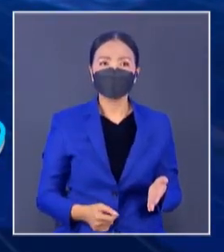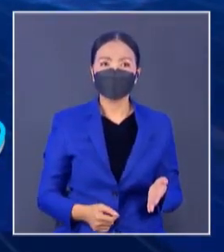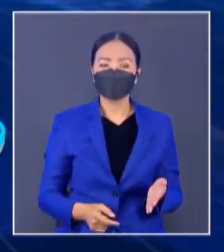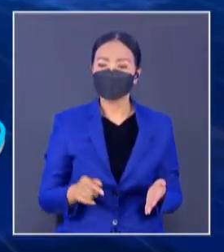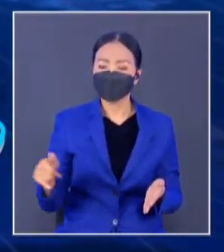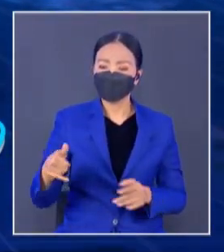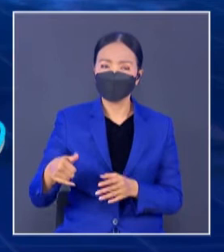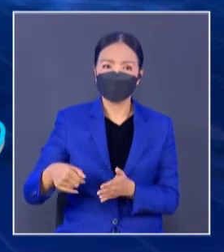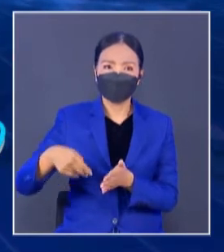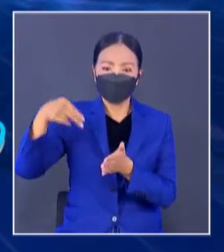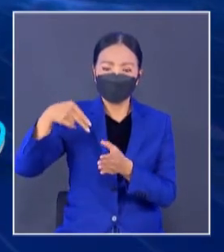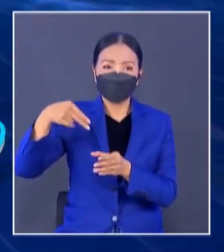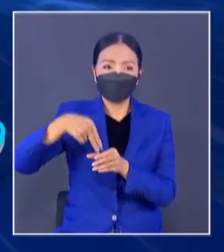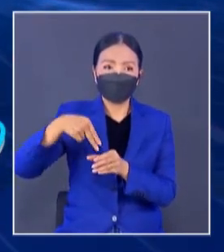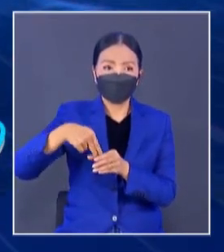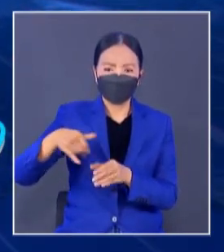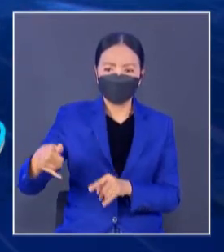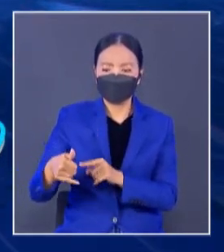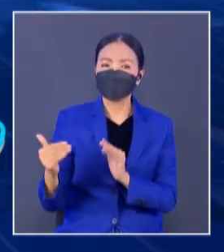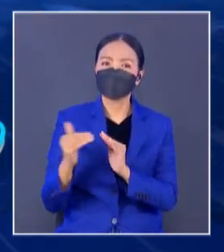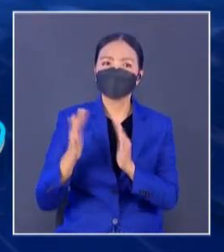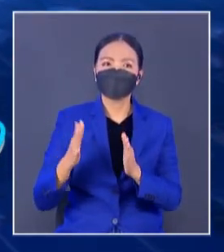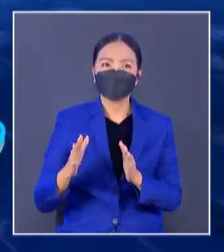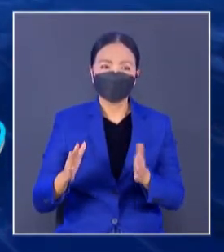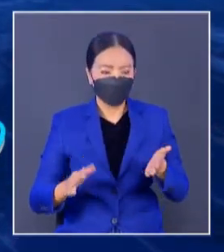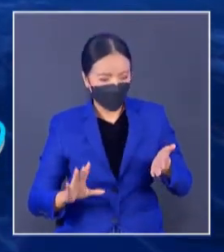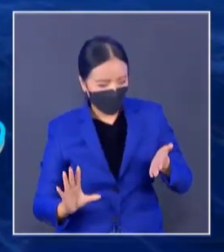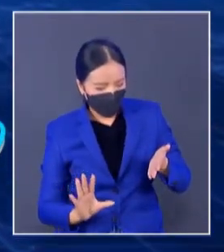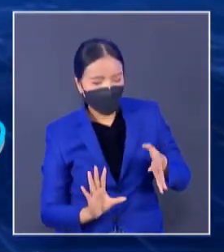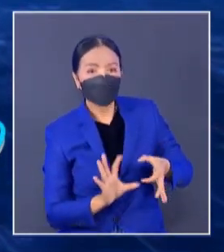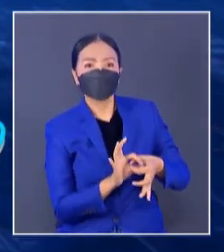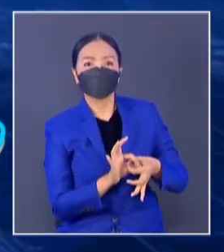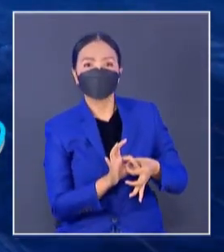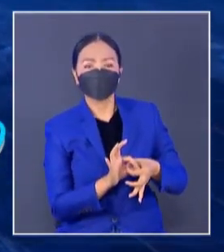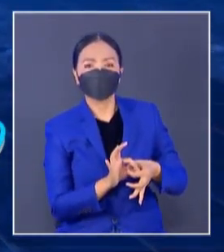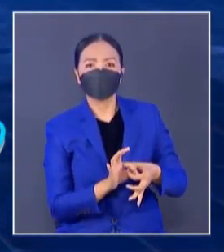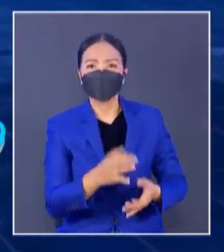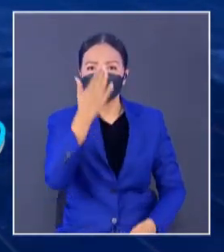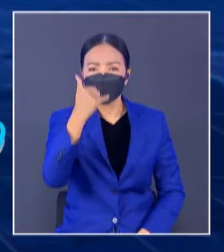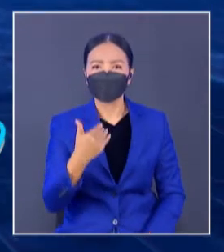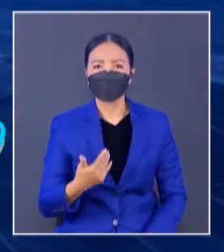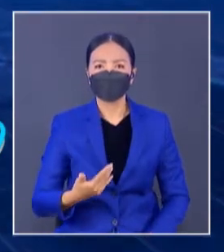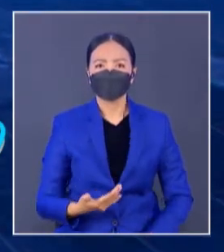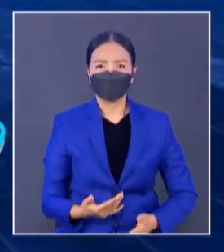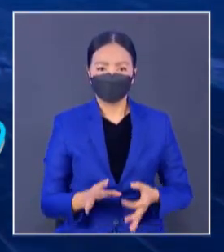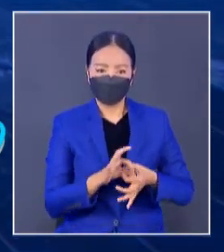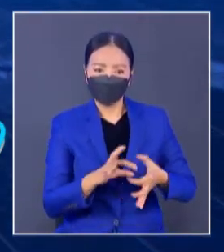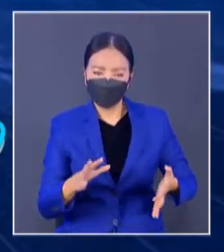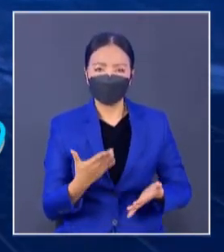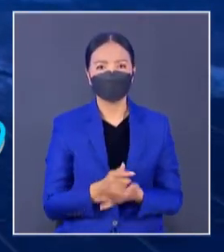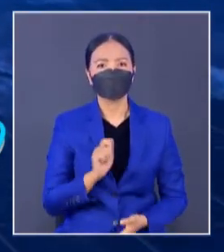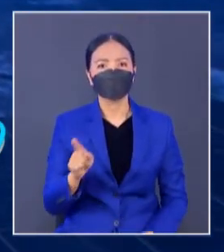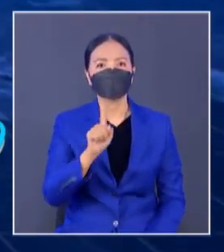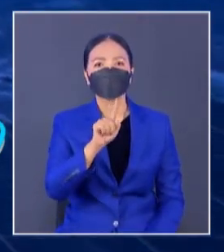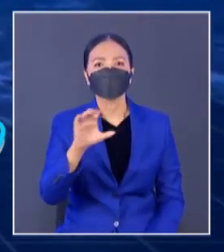สิทธิ์อะไรมาทำแบบนี ้ มาล็อกรถแบบนี้ได้หรือไม่ทีนี้จากคลิปก็จะเห็นว่าเด็กปั๊ม